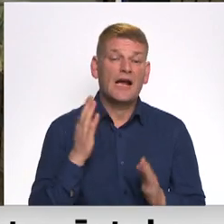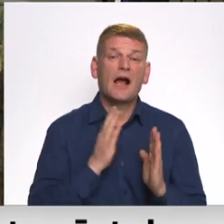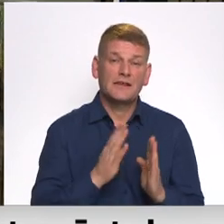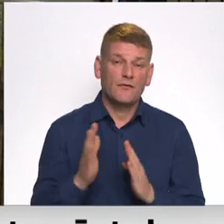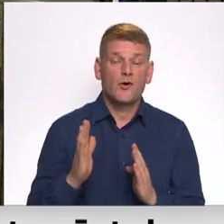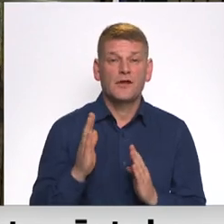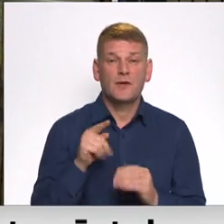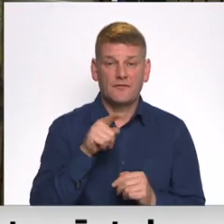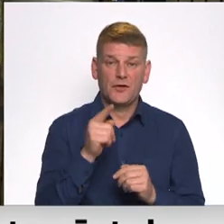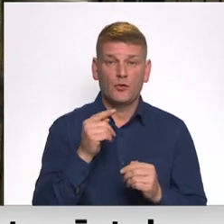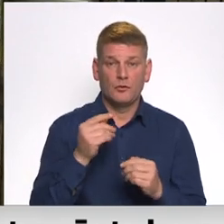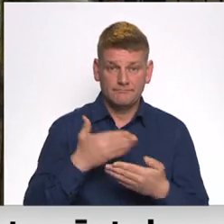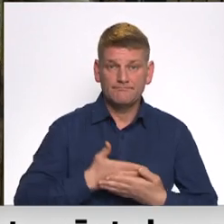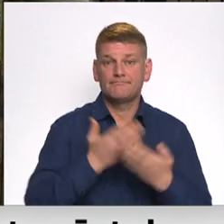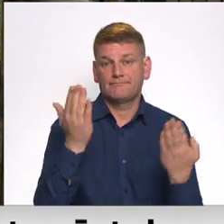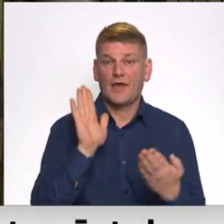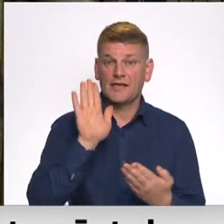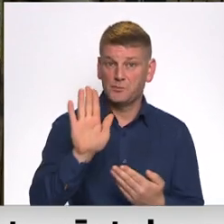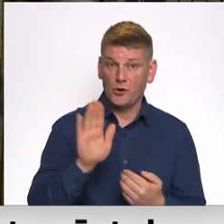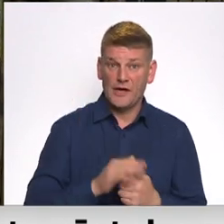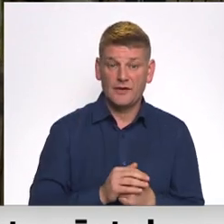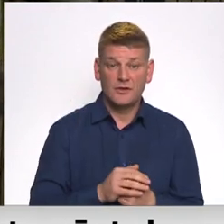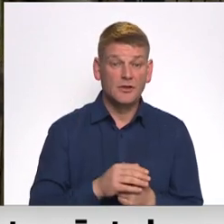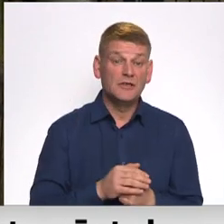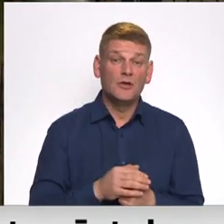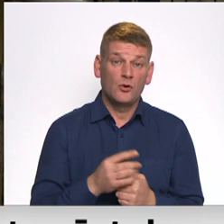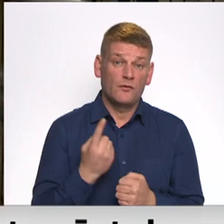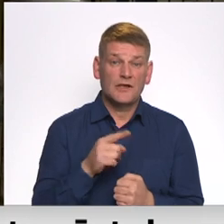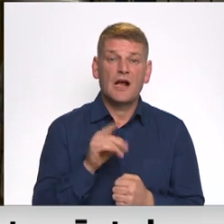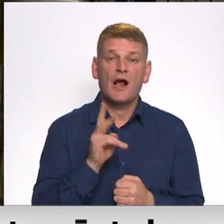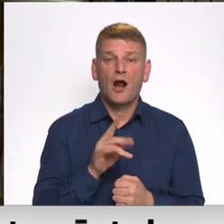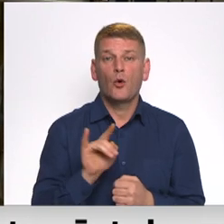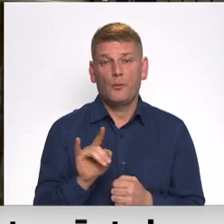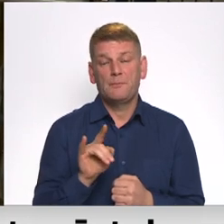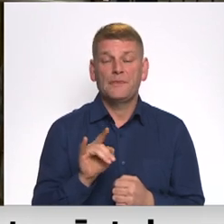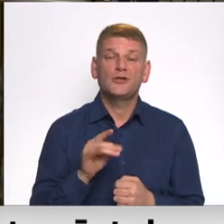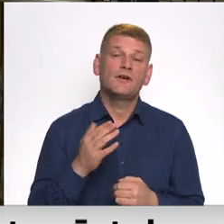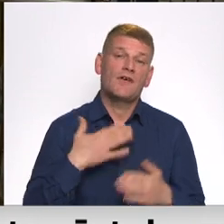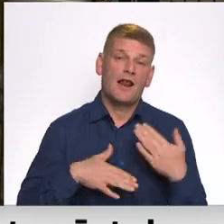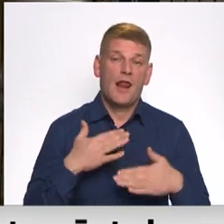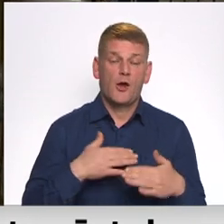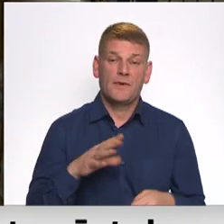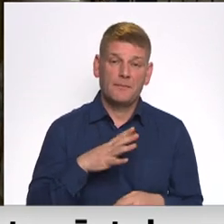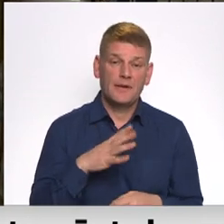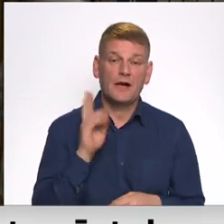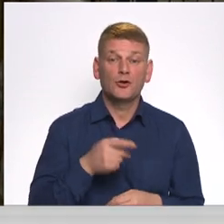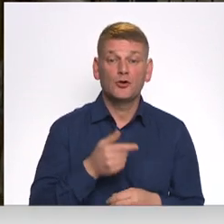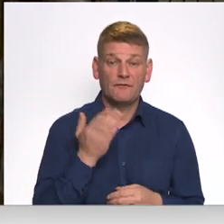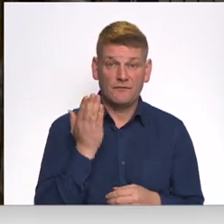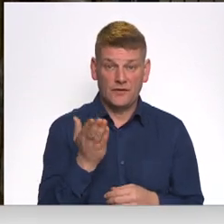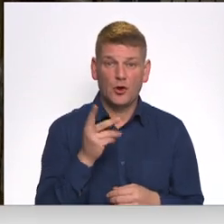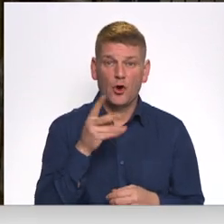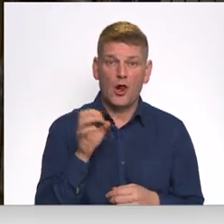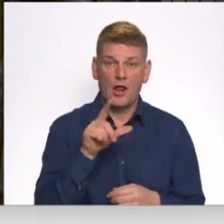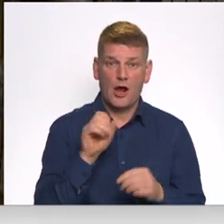tā kā arī no eksponēt, un jo viens no Kārļa Upītis tādiem vēlējumies bija, kad šo te viņa